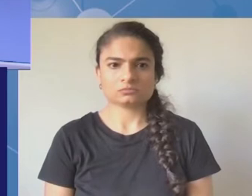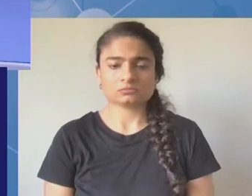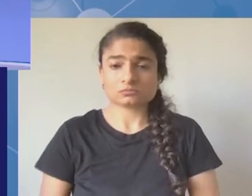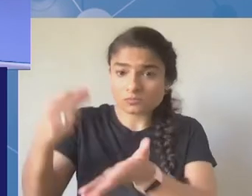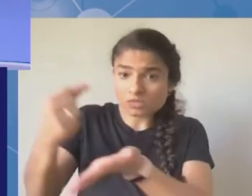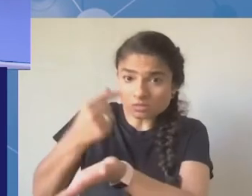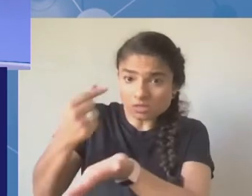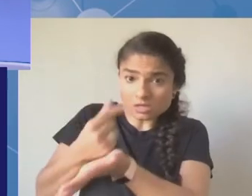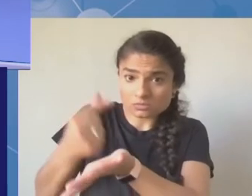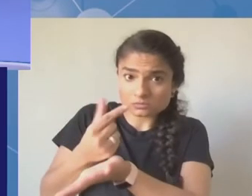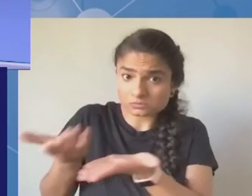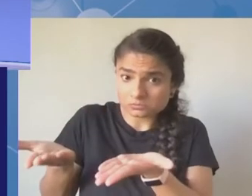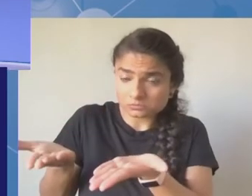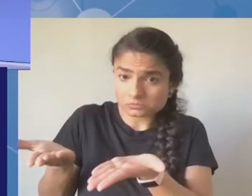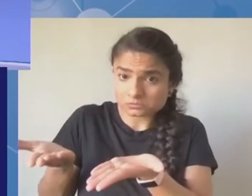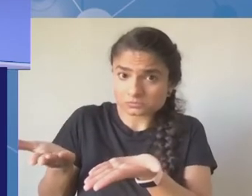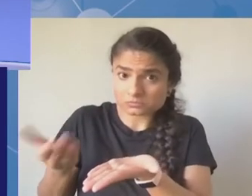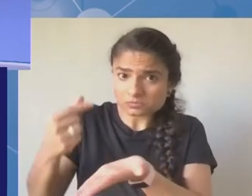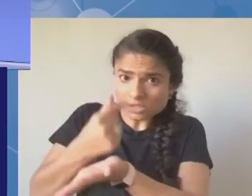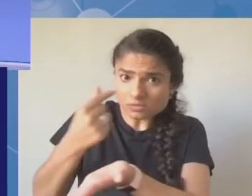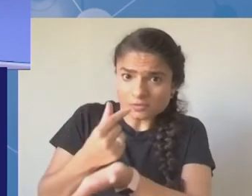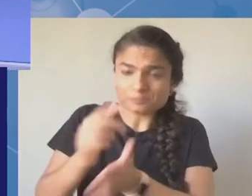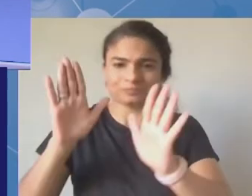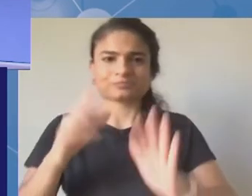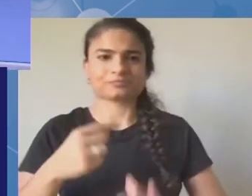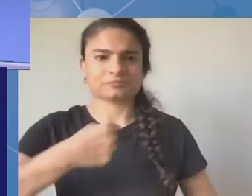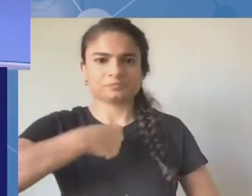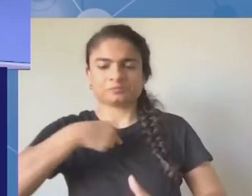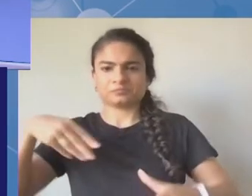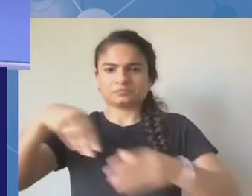أنا من غانا وأمثل إحدى الجامعات